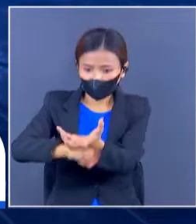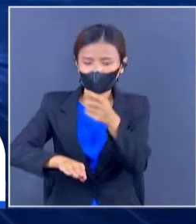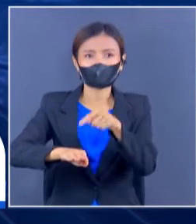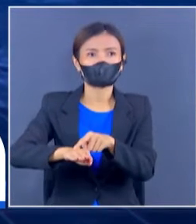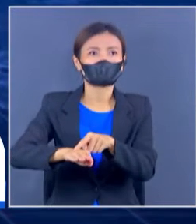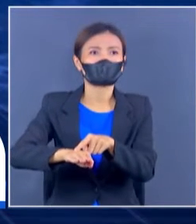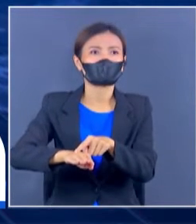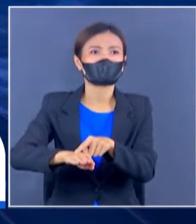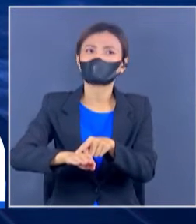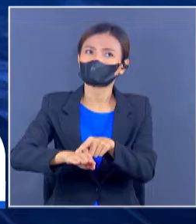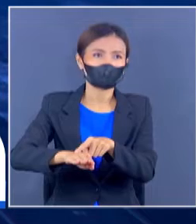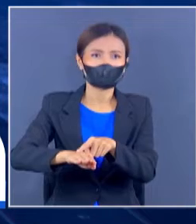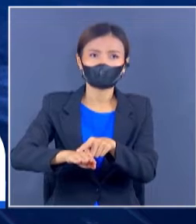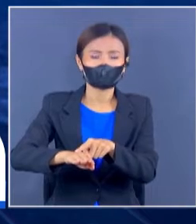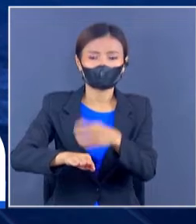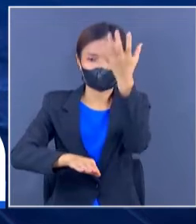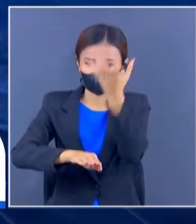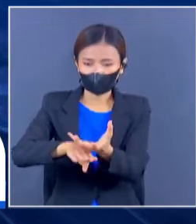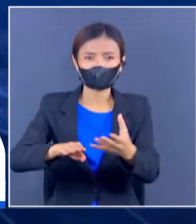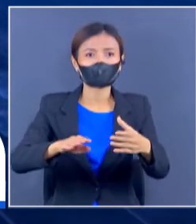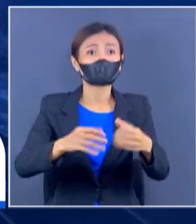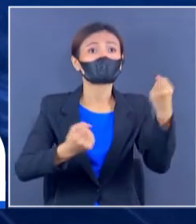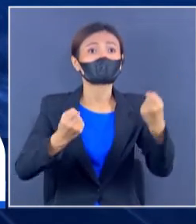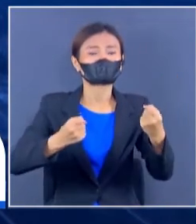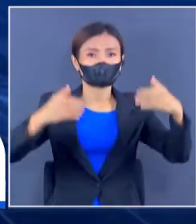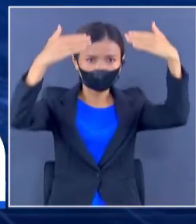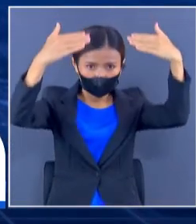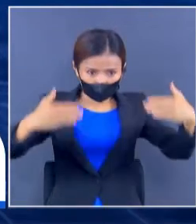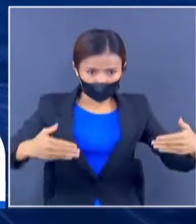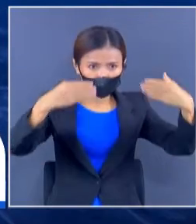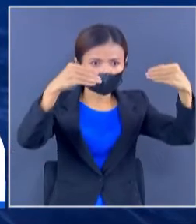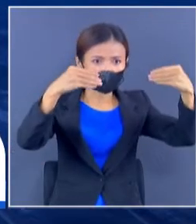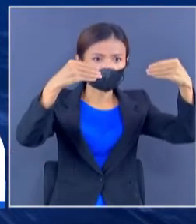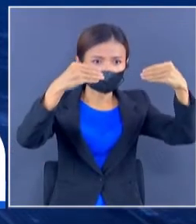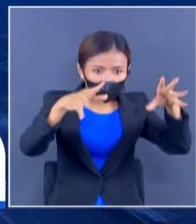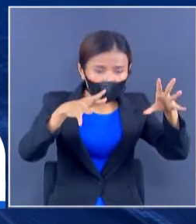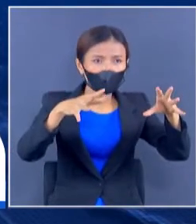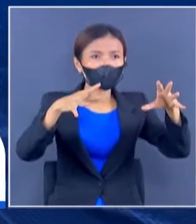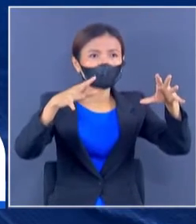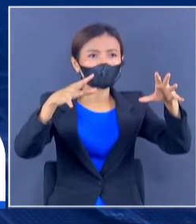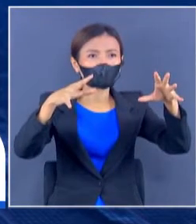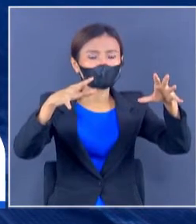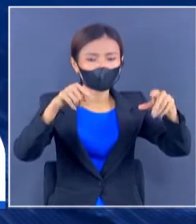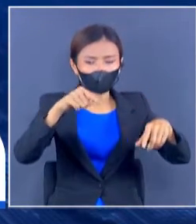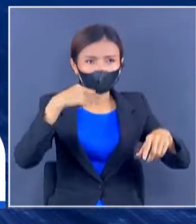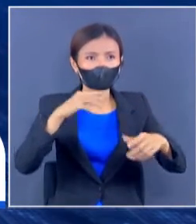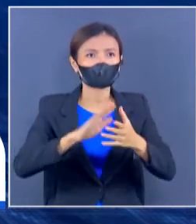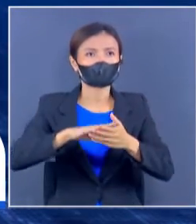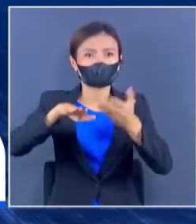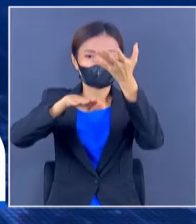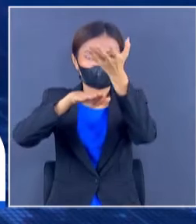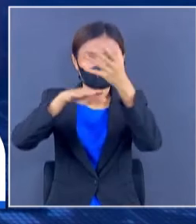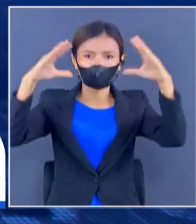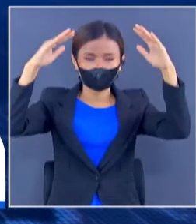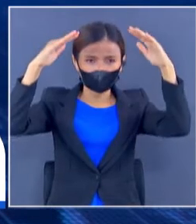นะครับกระจกด้านหน้าแตกกระจกด้านหน้าแตกครับหลังคานี่ยุบลงม